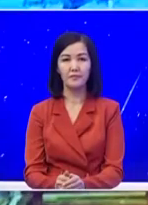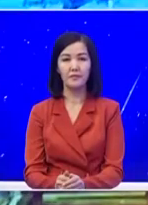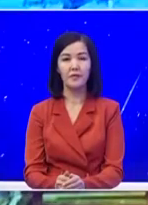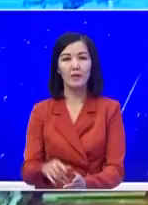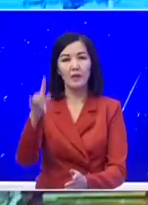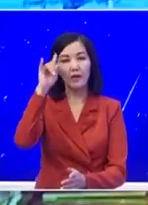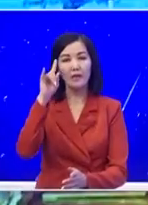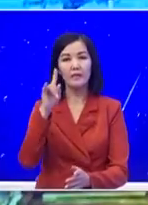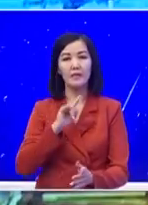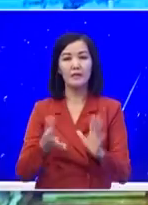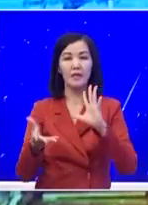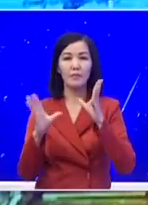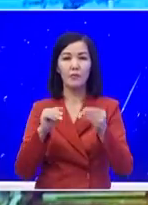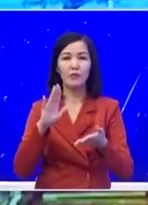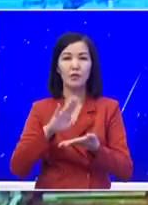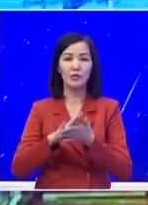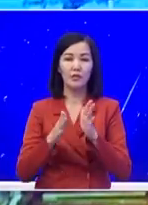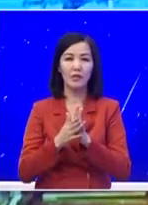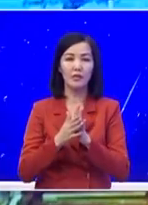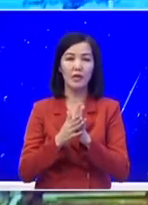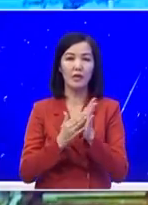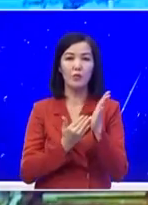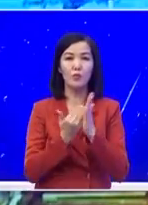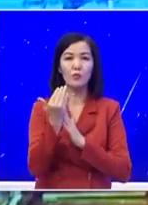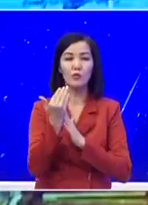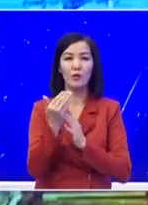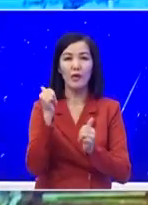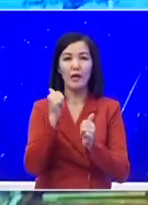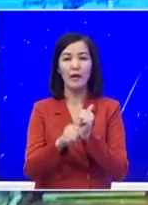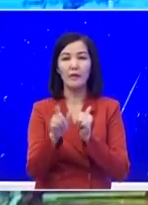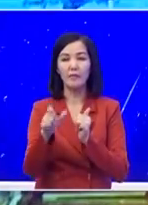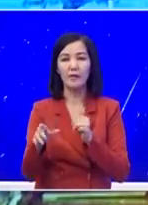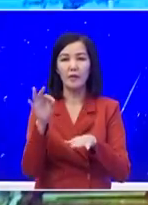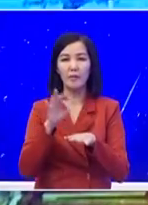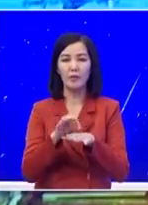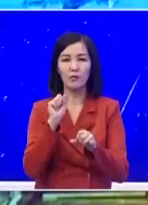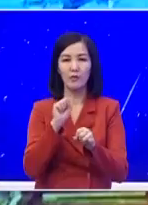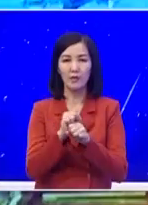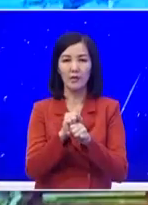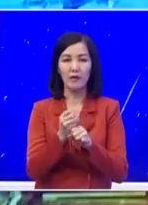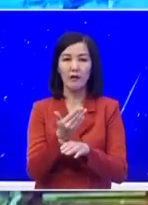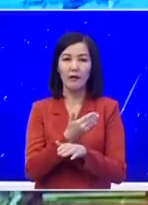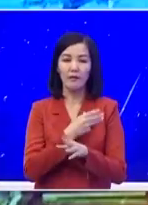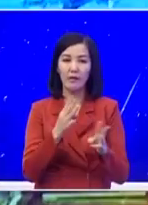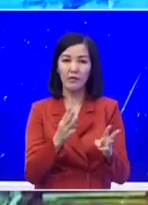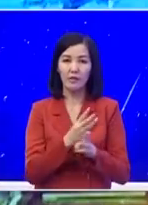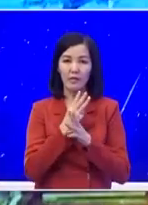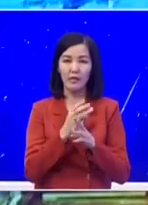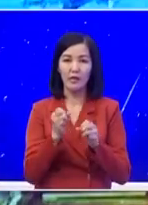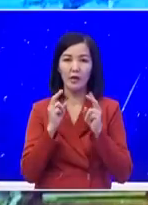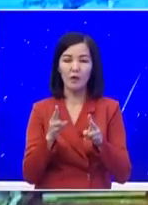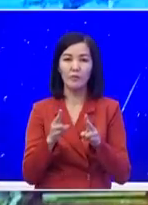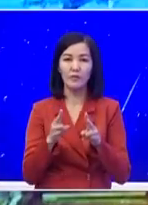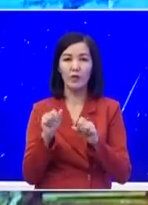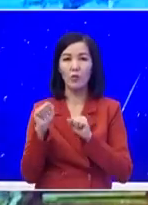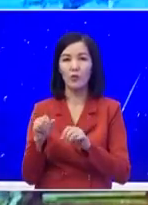Елімізде эпидемиологиялық жағдай ушығып тұр. Әрбір адам кеселдің жолын тежеуге ынта ықылас танытып, қауіпсіздік шараларын ұстануы